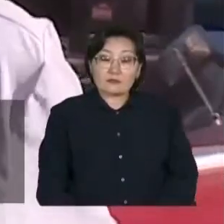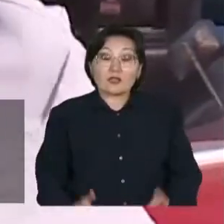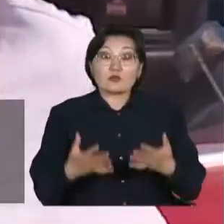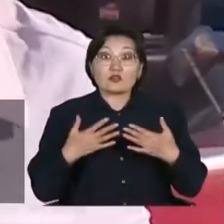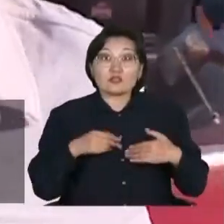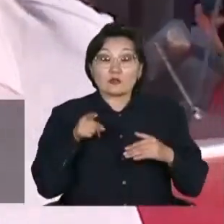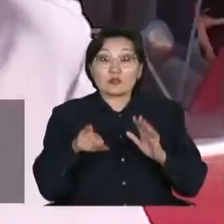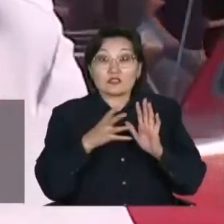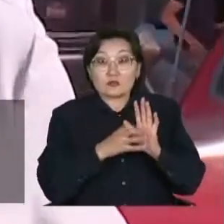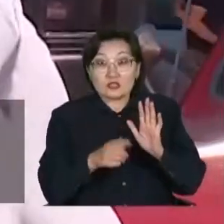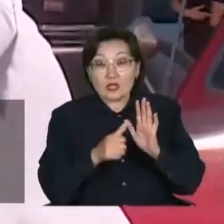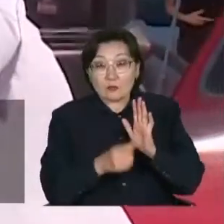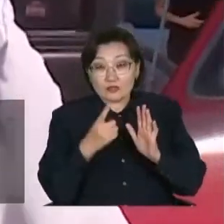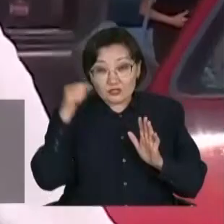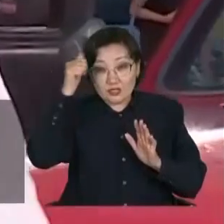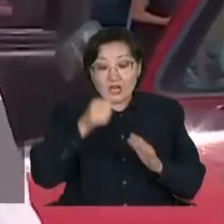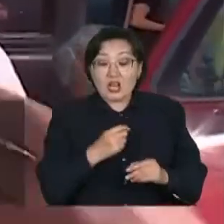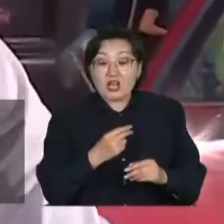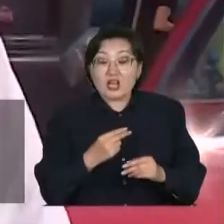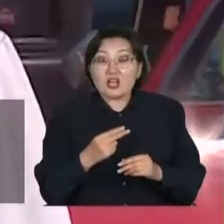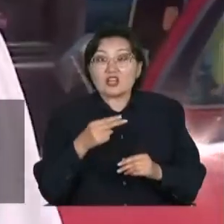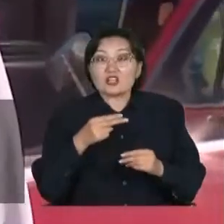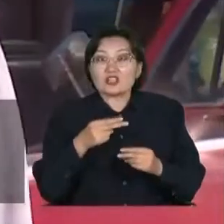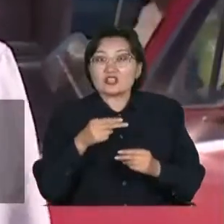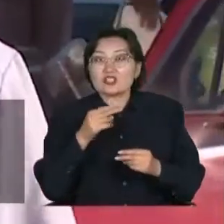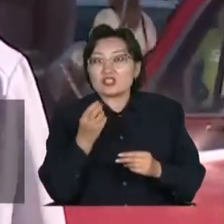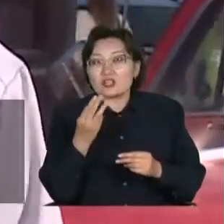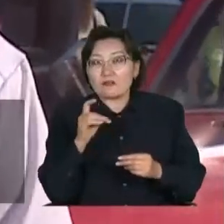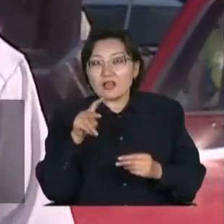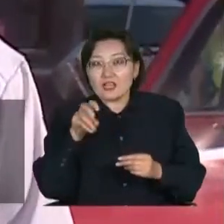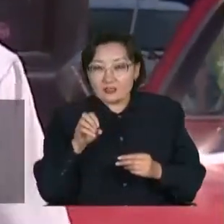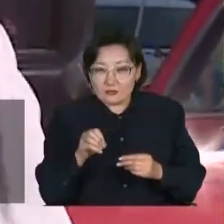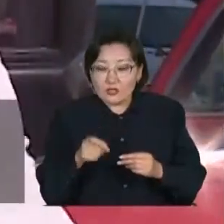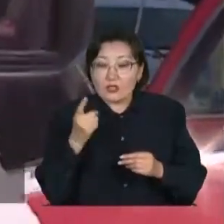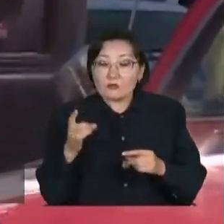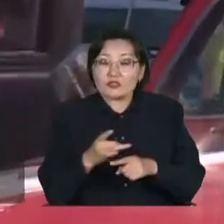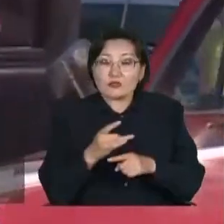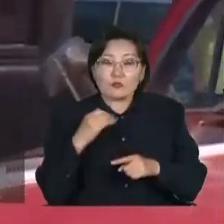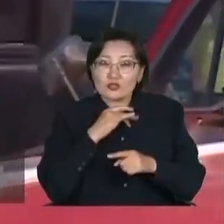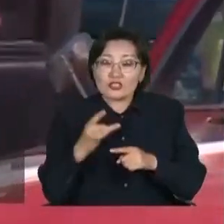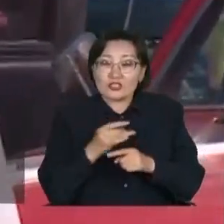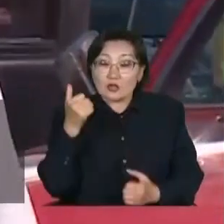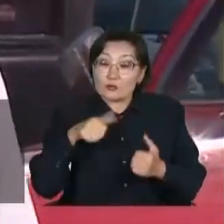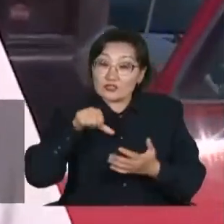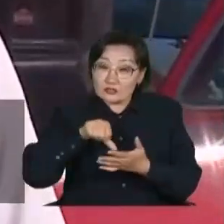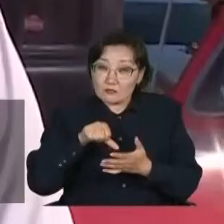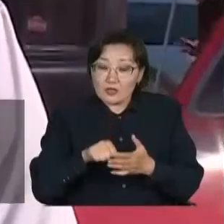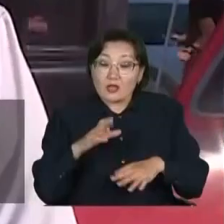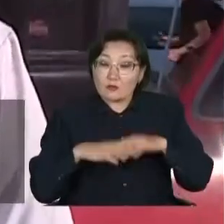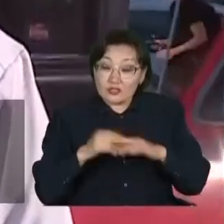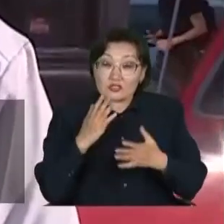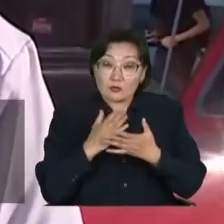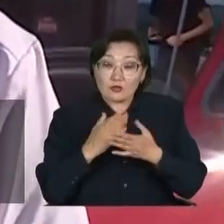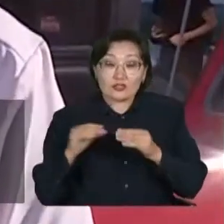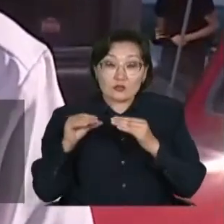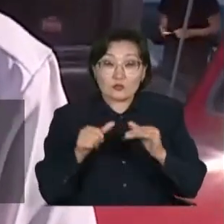Менде 1961 жылғы Шевроле. Көлігімнің аты Элеонор. Ол бірнеше мәрте раллиге қатысты. Яғни тәжірибесі бар.